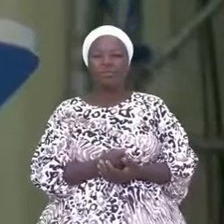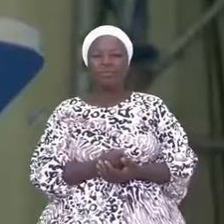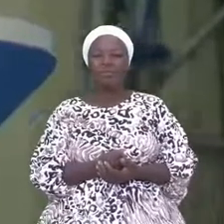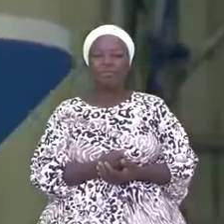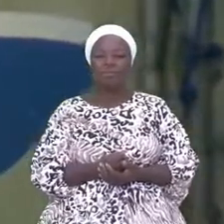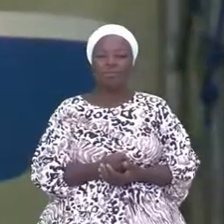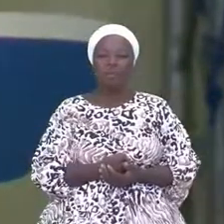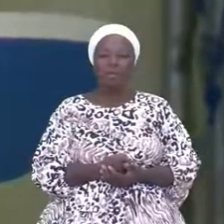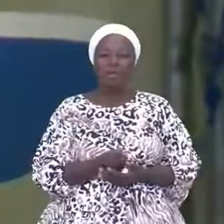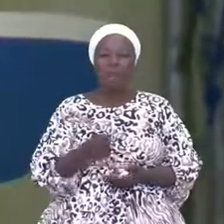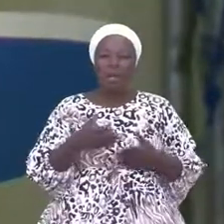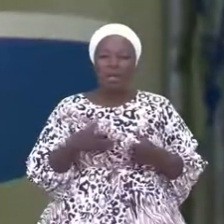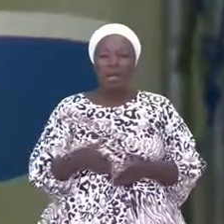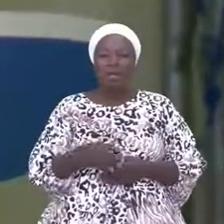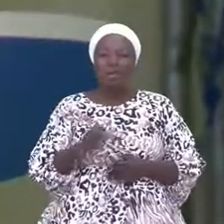vous êtes.